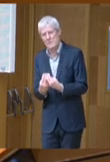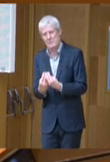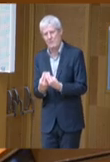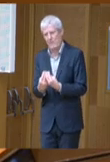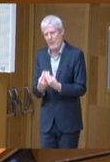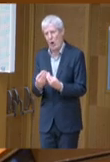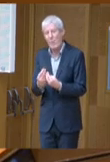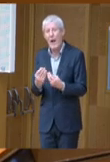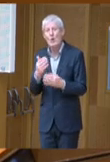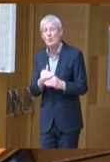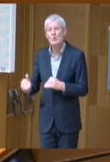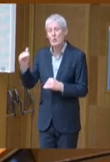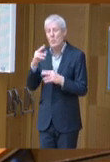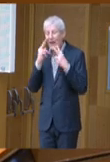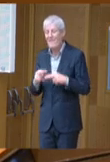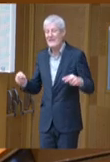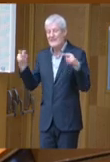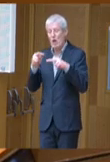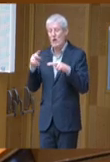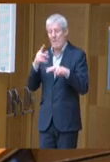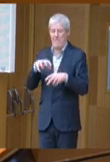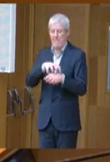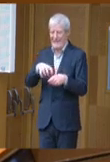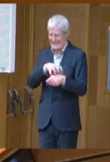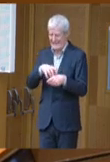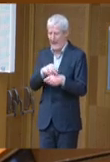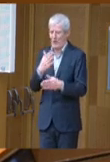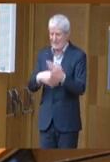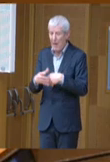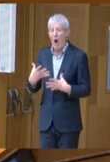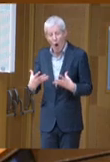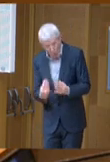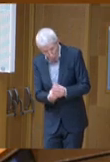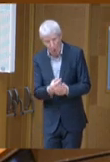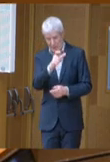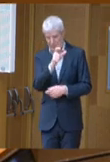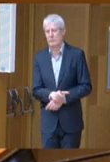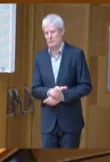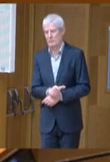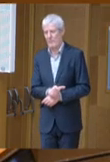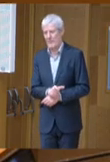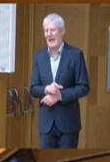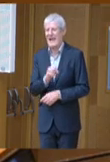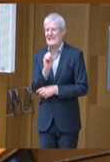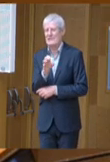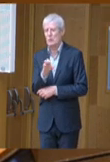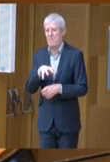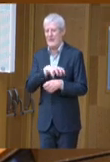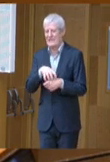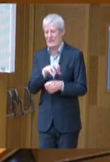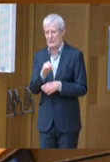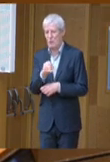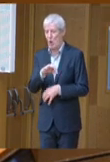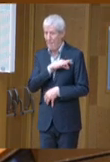la supervisione del Ministero per le Disabilità e con il Ministero per l'Istruzione e il Merito,